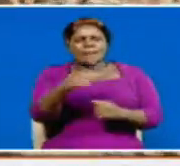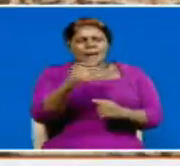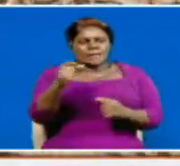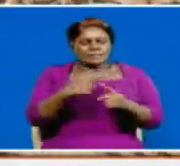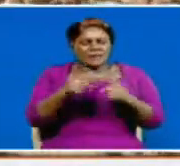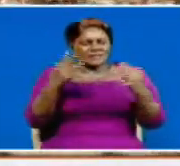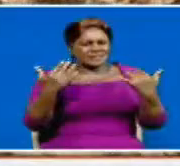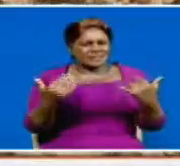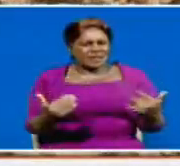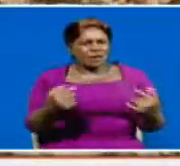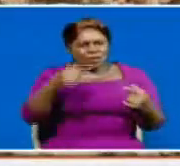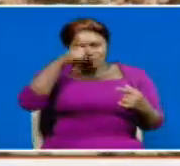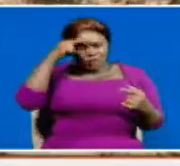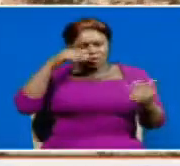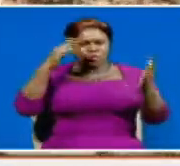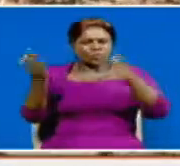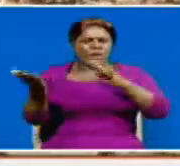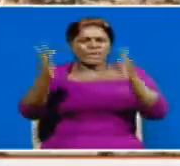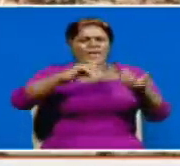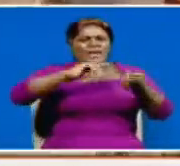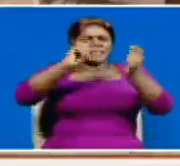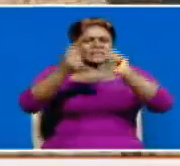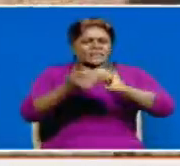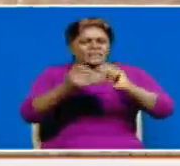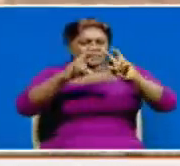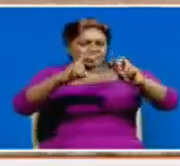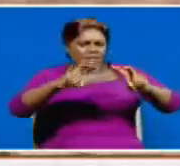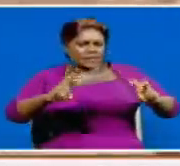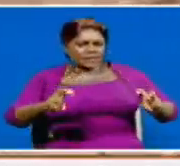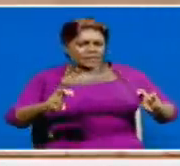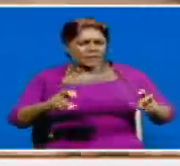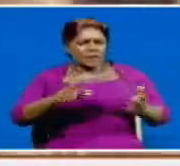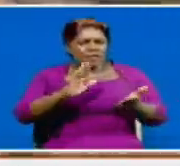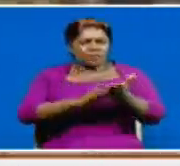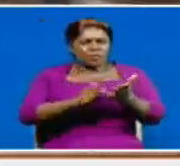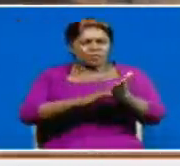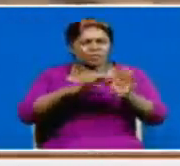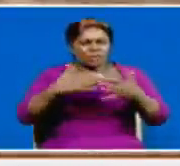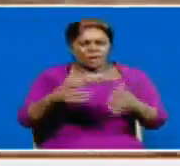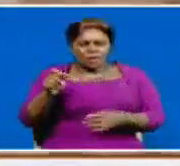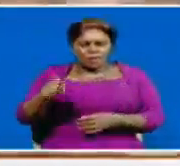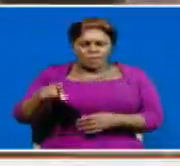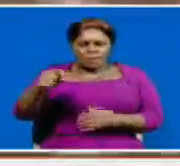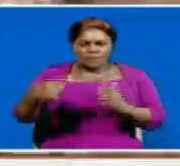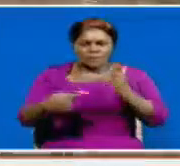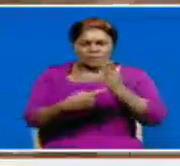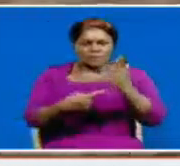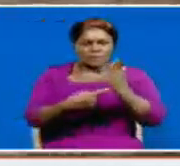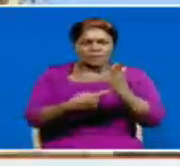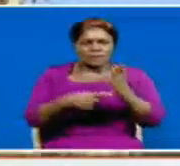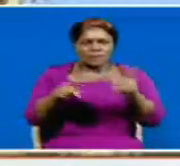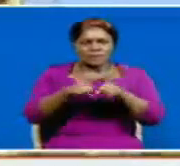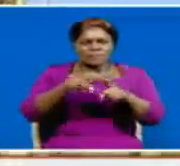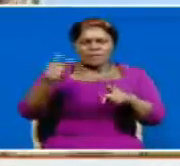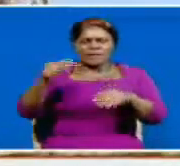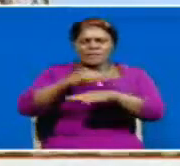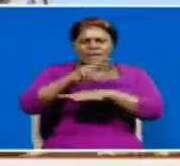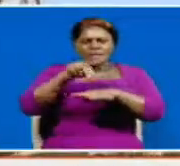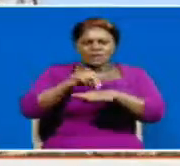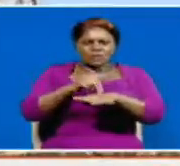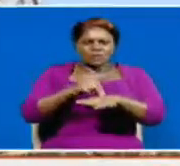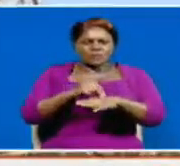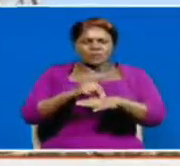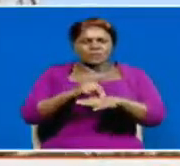ila sasa kutokana na mabadiliko ya kisayansi na utafiti imependekezwa mbegu ya kisasa kama mataifa yaliyopiga hatua